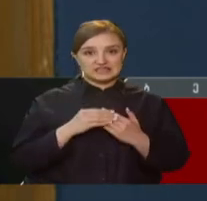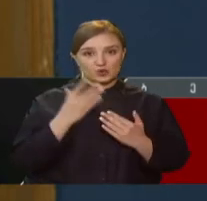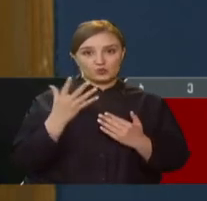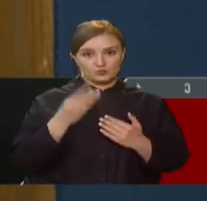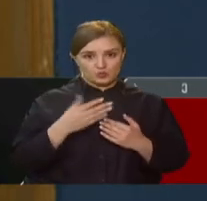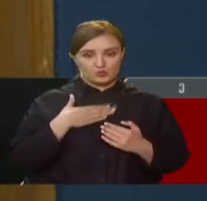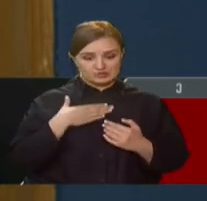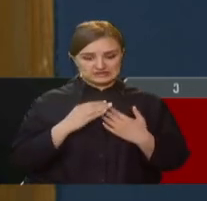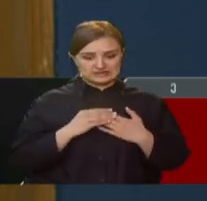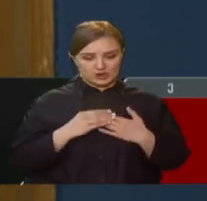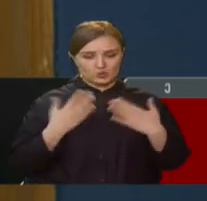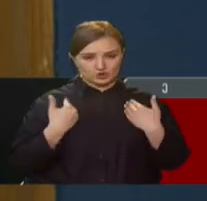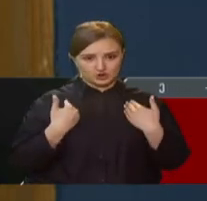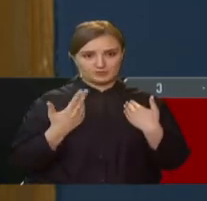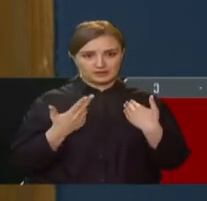մե